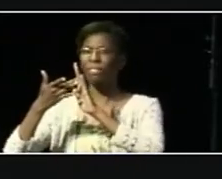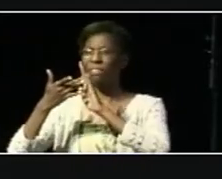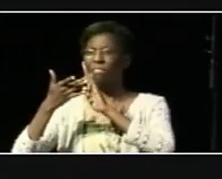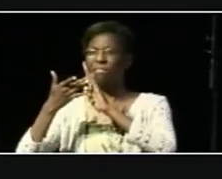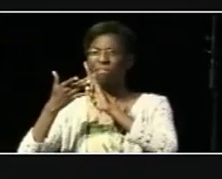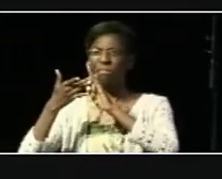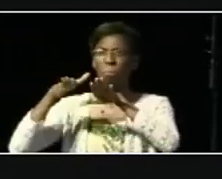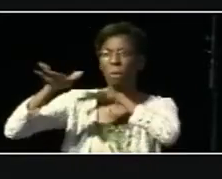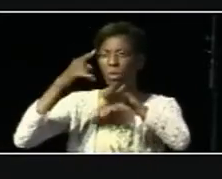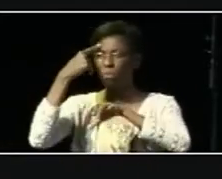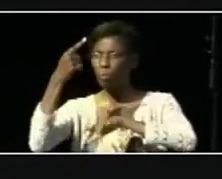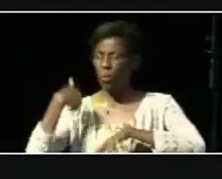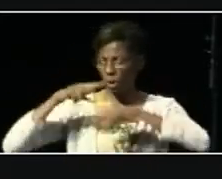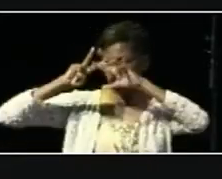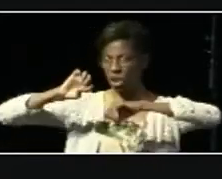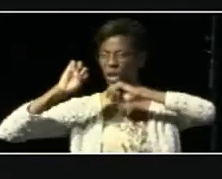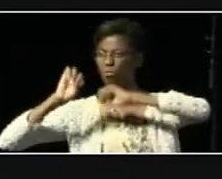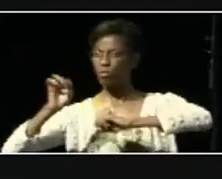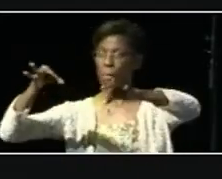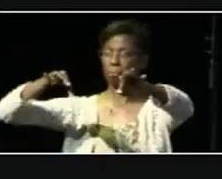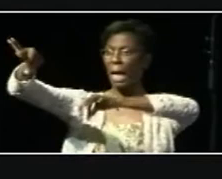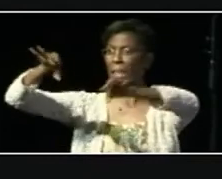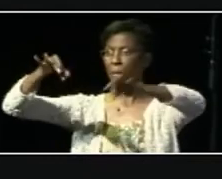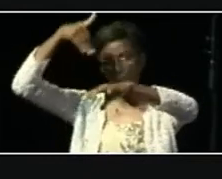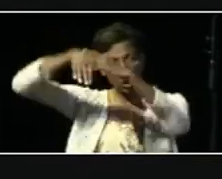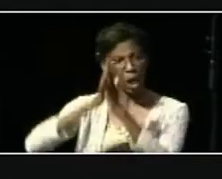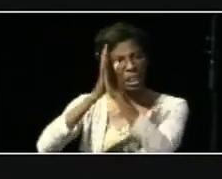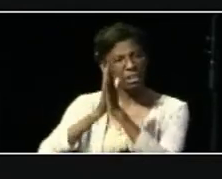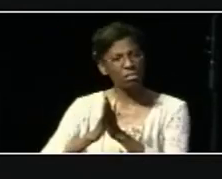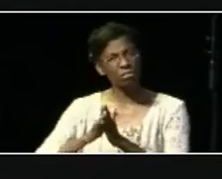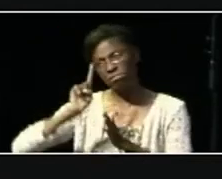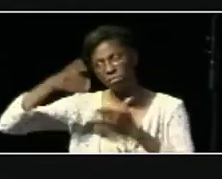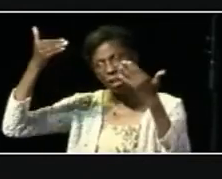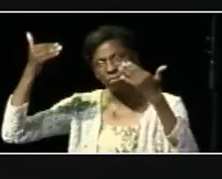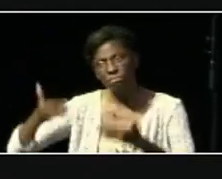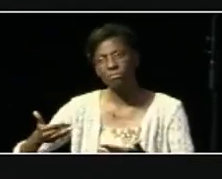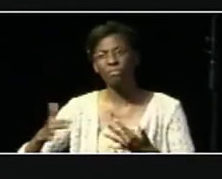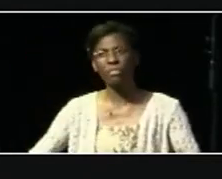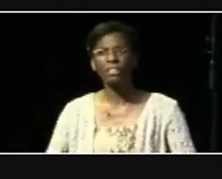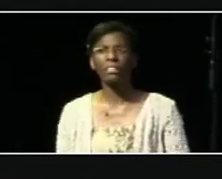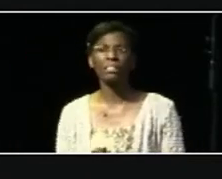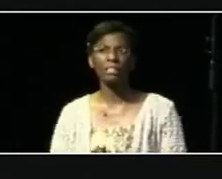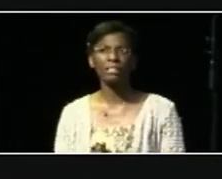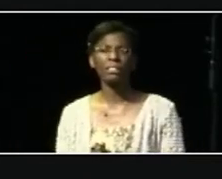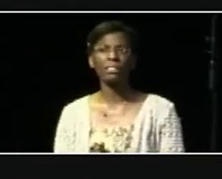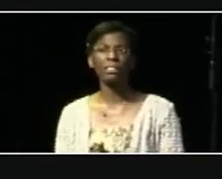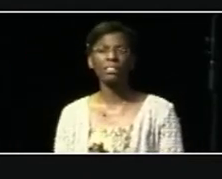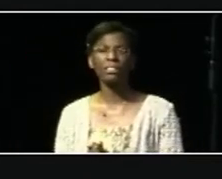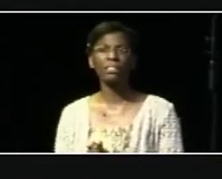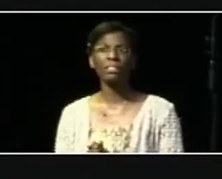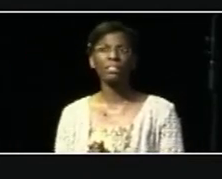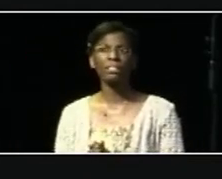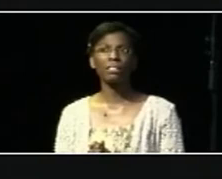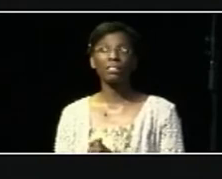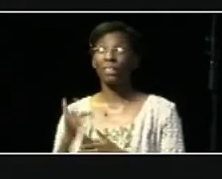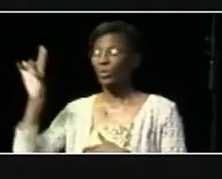de recherche de pouvoir ou de mainmise sur nos églises locales. He wants us to have the experience of confession and